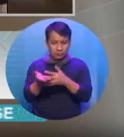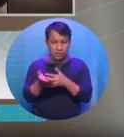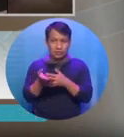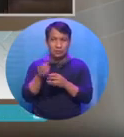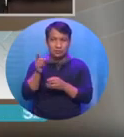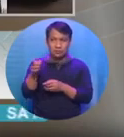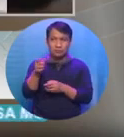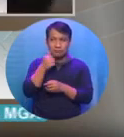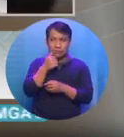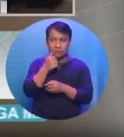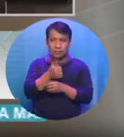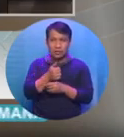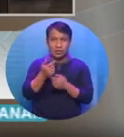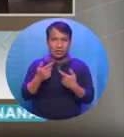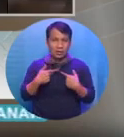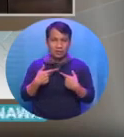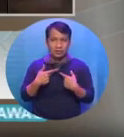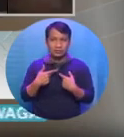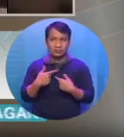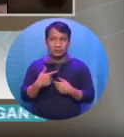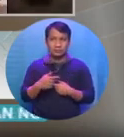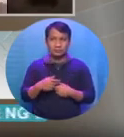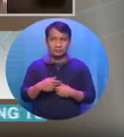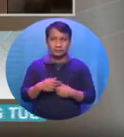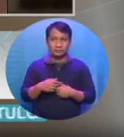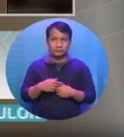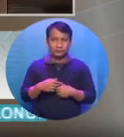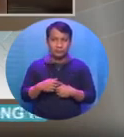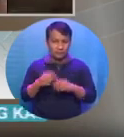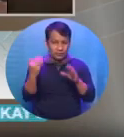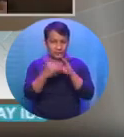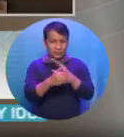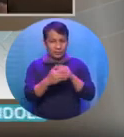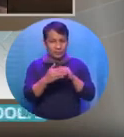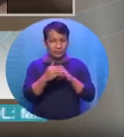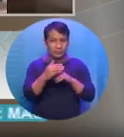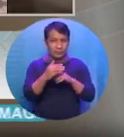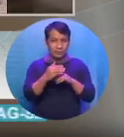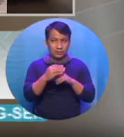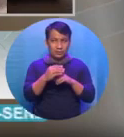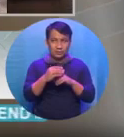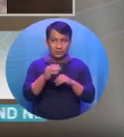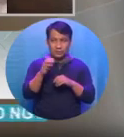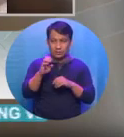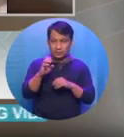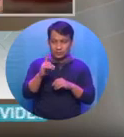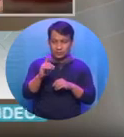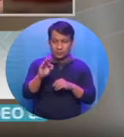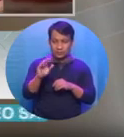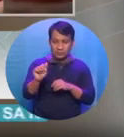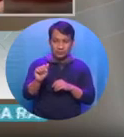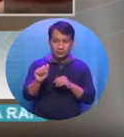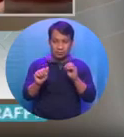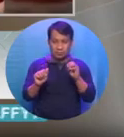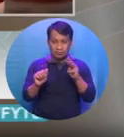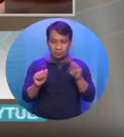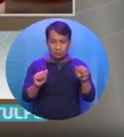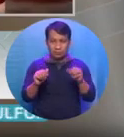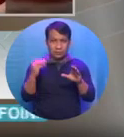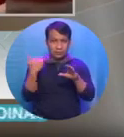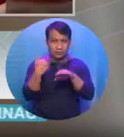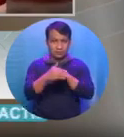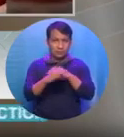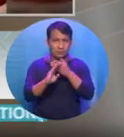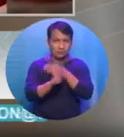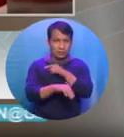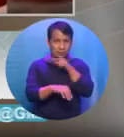sa ating embahada o DFA o OWA nang sa gayon siya po'y mapadeport pabalik